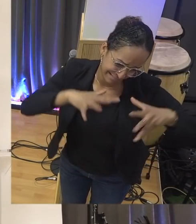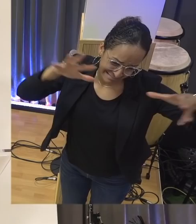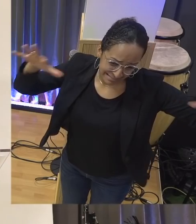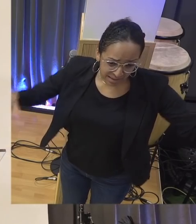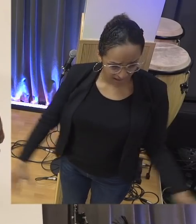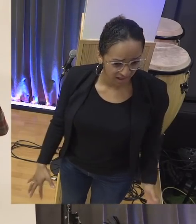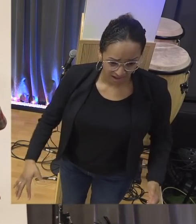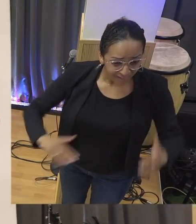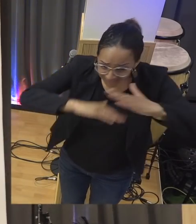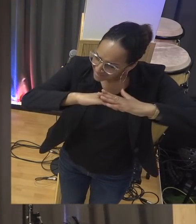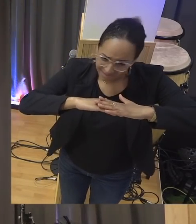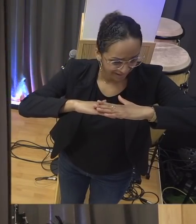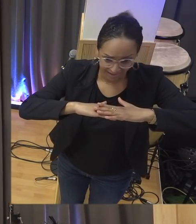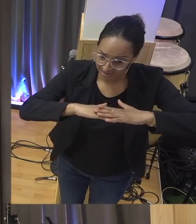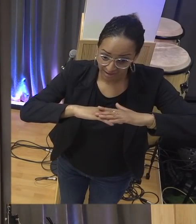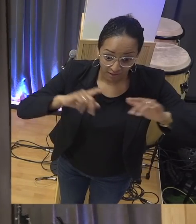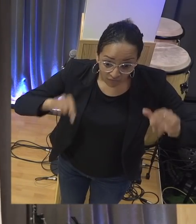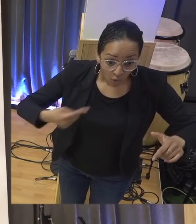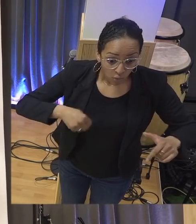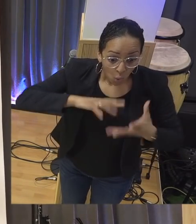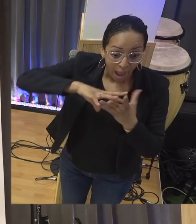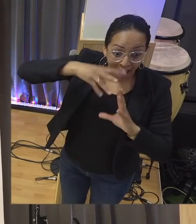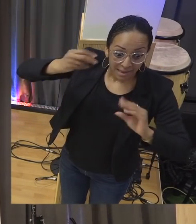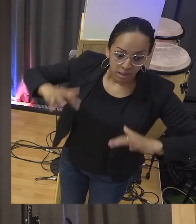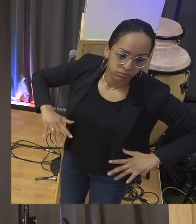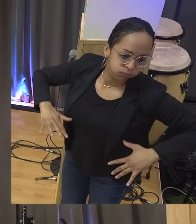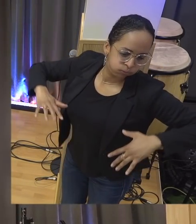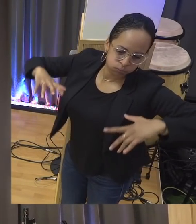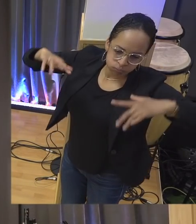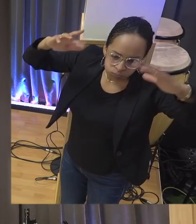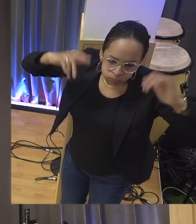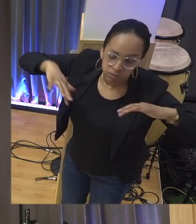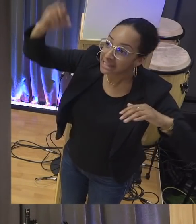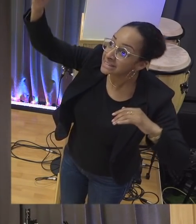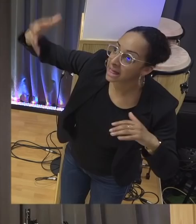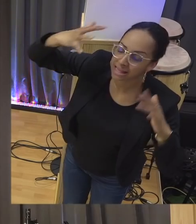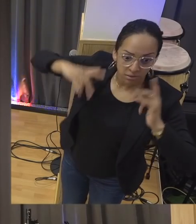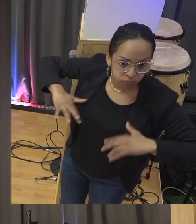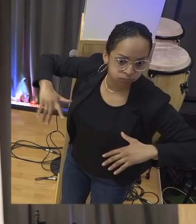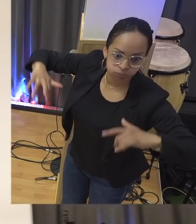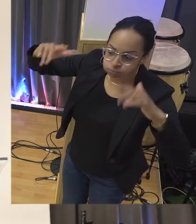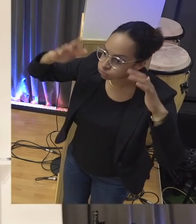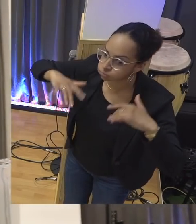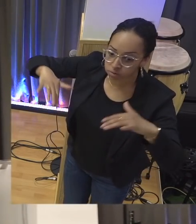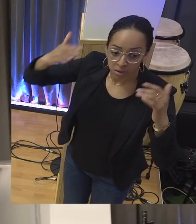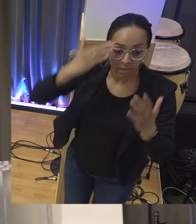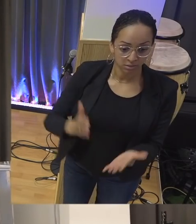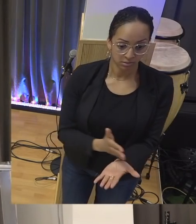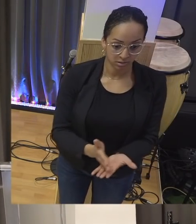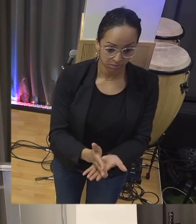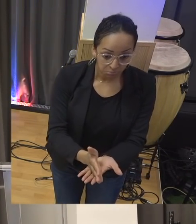On a besoin encore continuer d'être rempli de l'Esprit, de cette croissance dans le Saint-Esprit. Frères et sœurs, celui qui n'avance pas, il fait